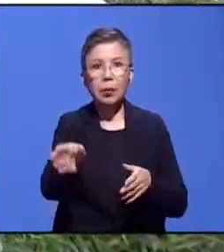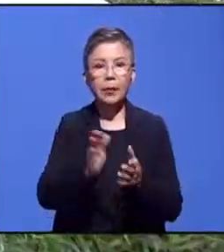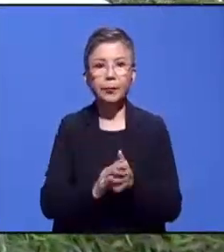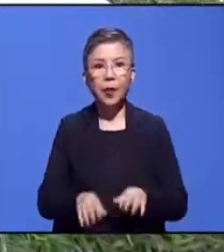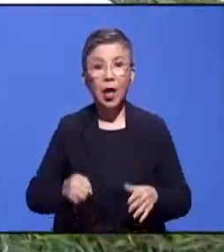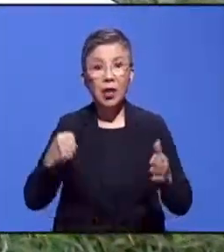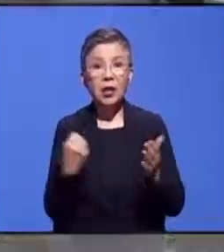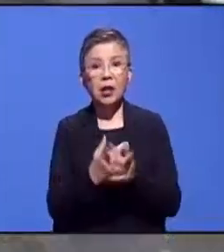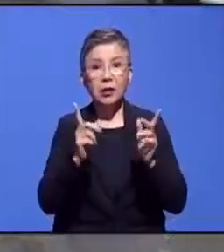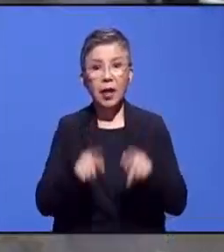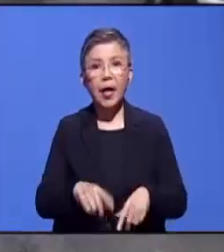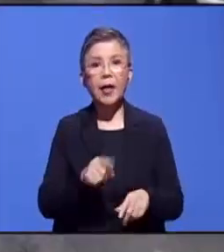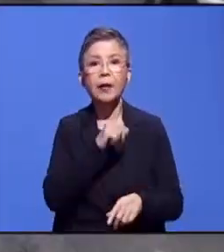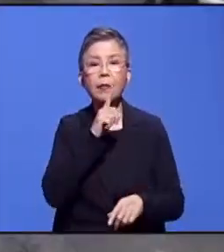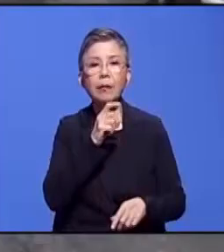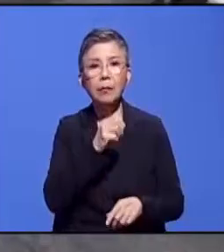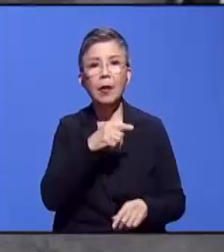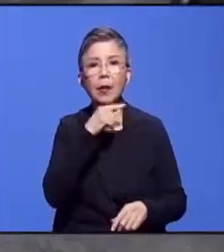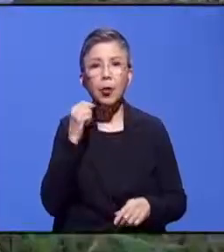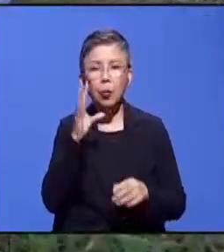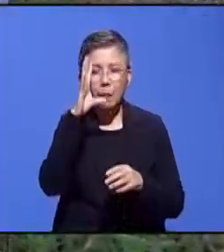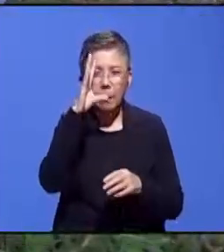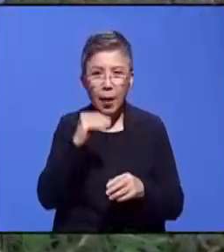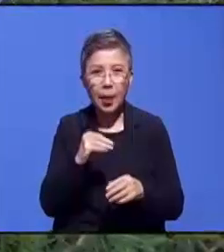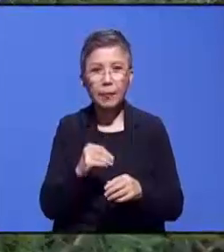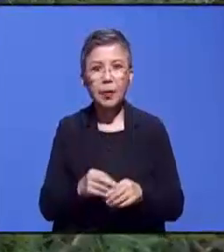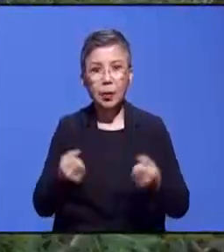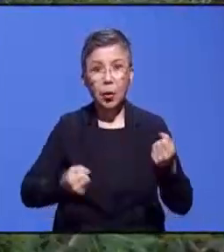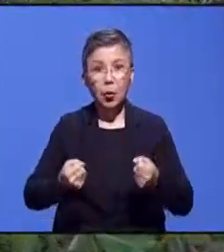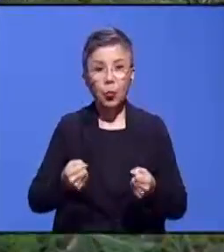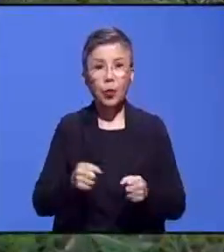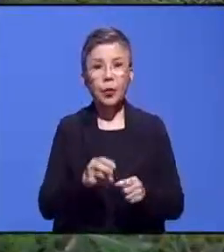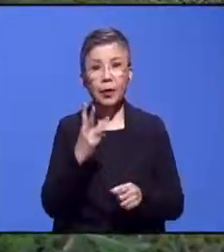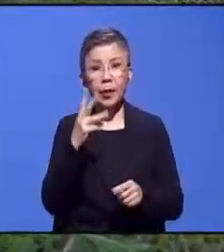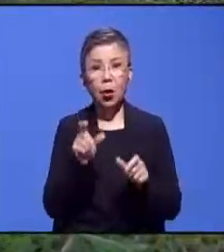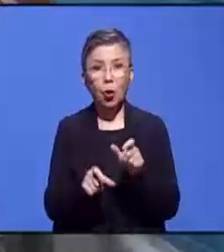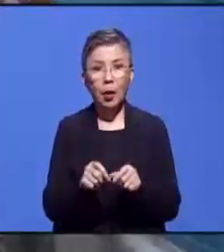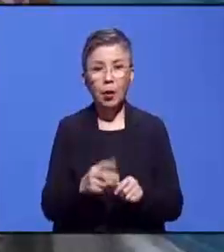Diketahui kecelakaan ini terjadi minggu tengah malam, sebuah mobil patroli berpenumpang 2 polisi dan seorang anggota